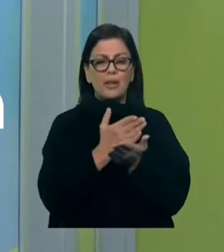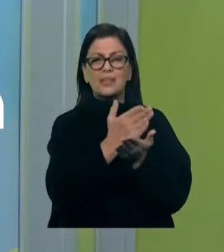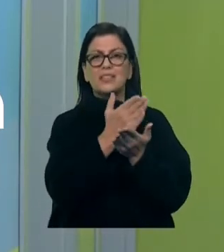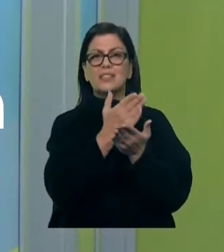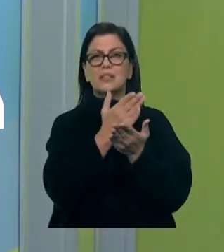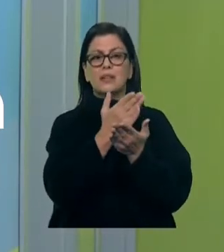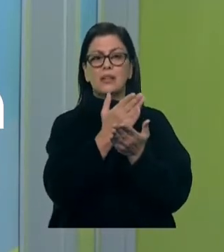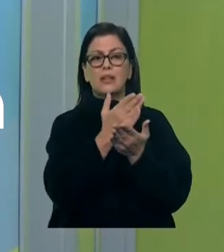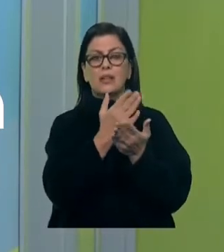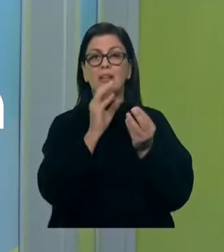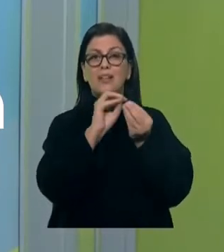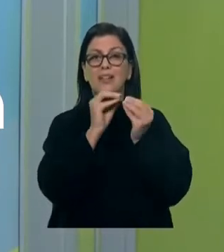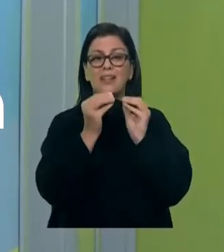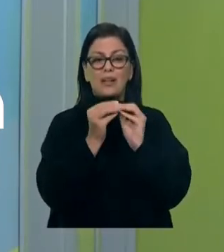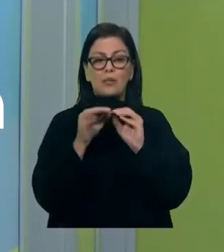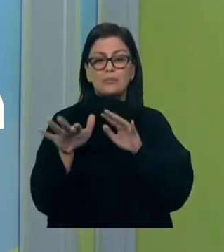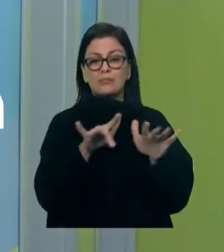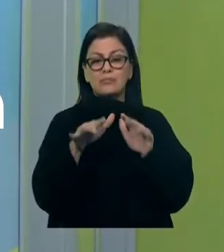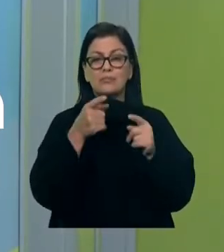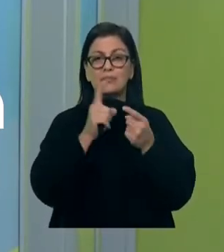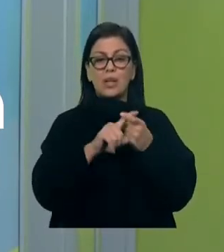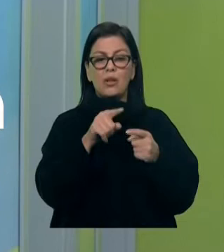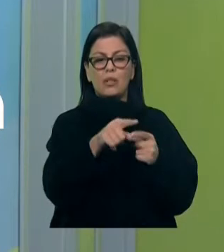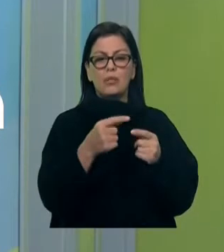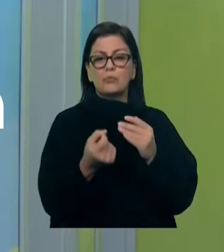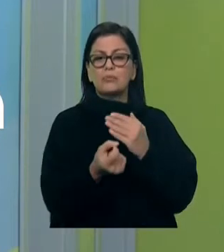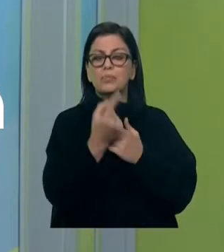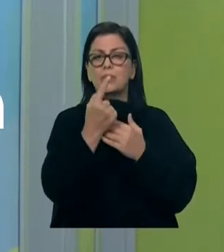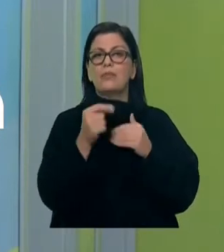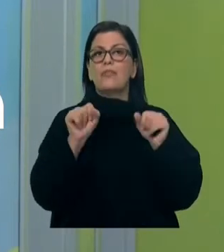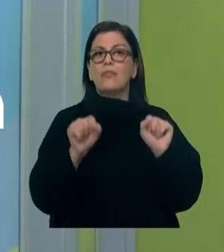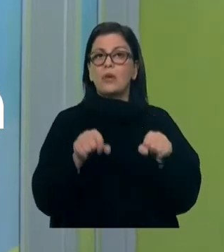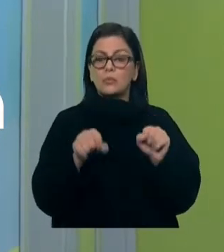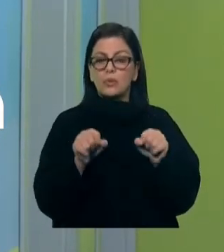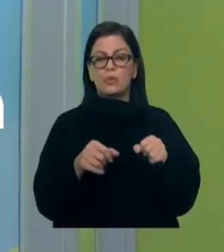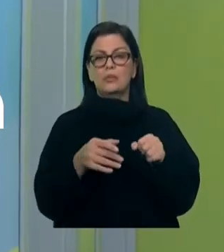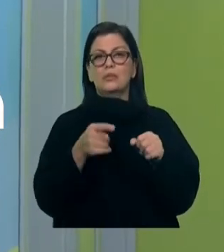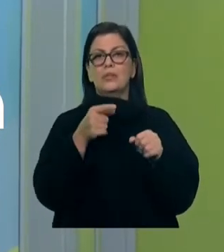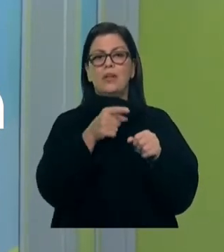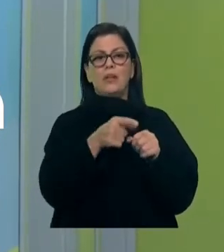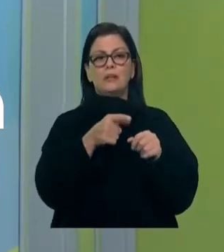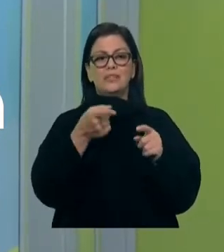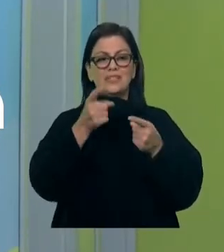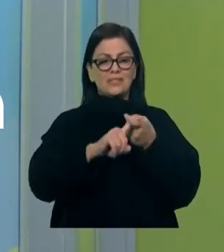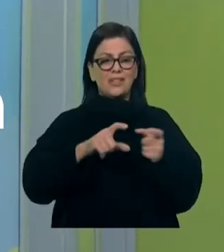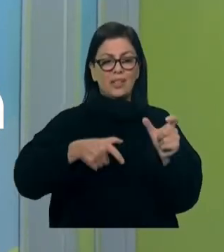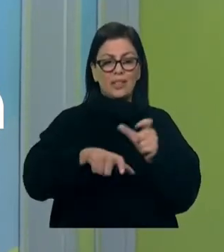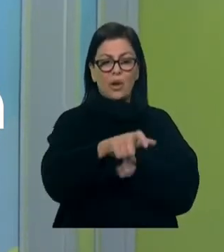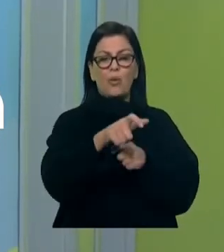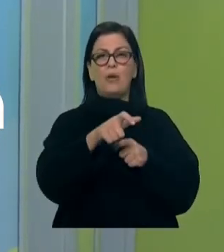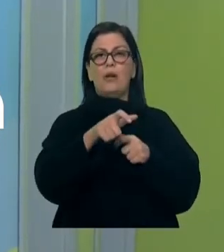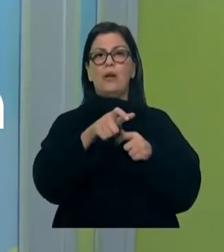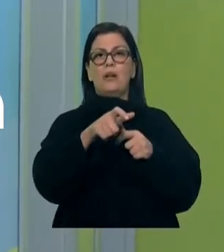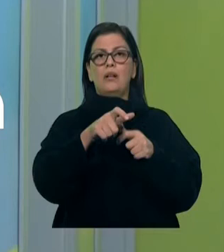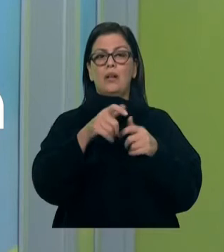yaradacaq. Bu, təbii ki, Azərbaycan-Ermənistan münasibətlərinin normallaşması və nəqliyyat dəhlizlərinin canlanması həm bu